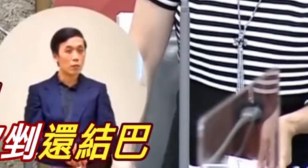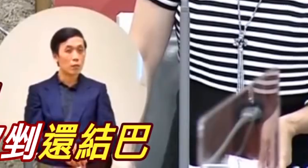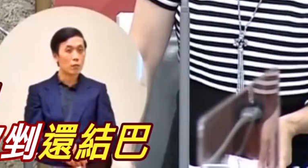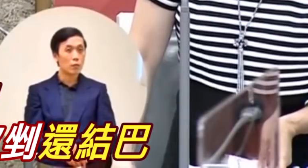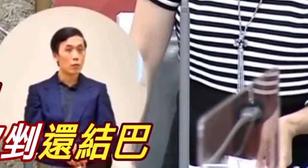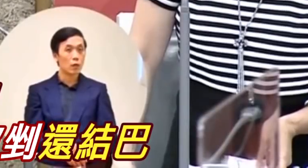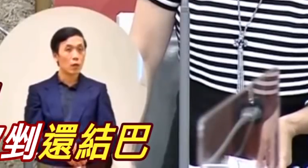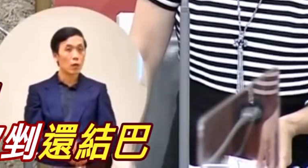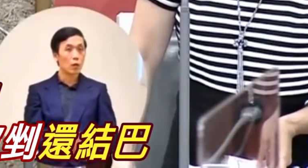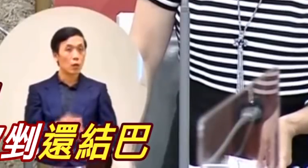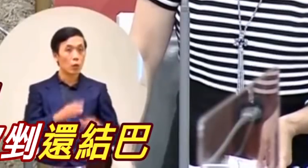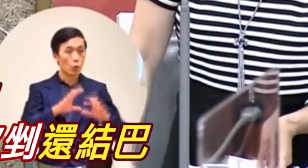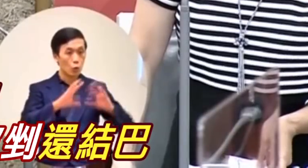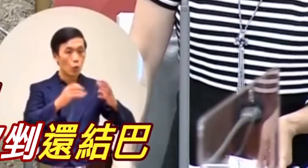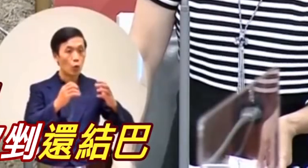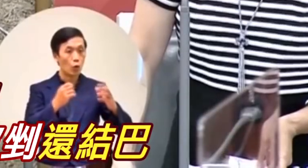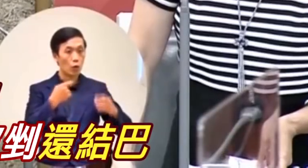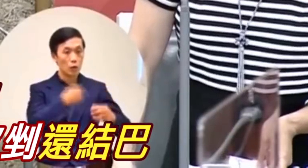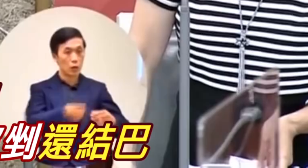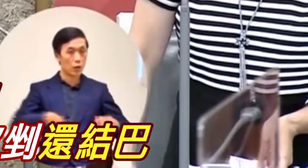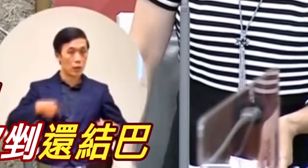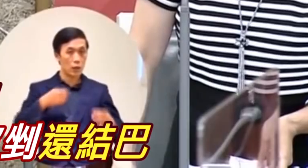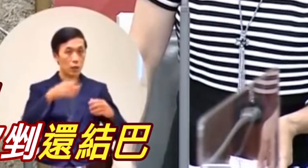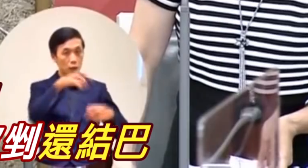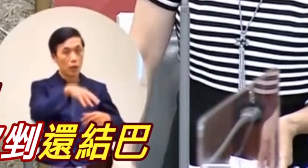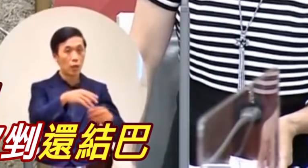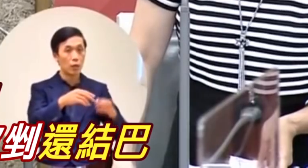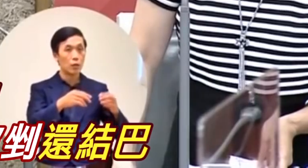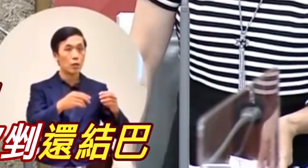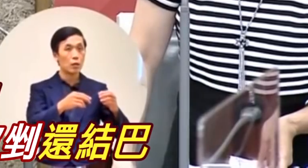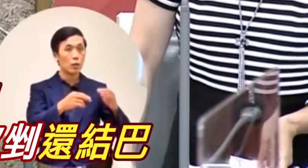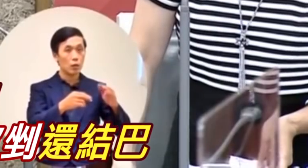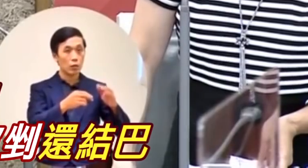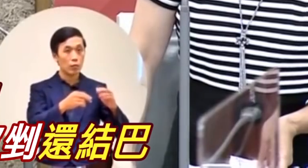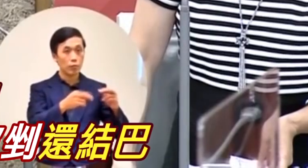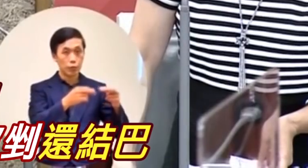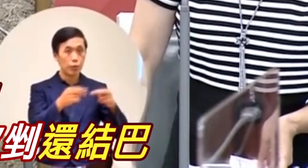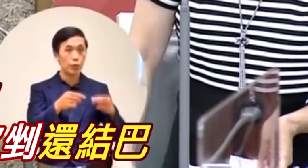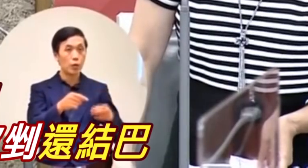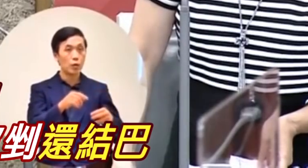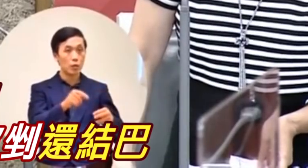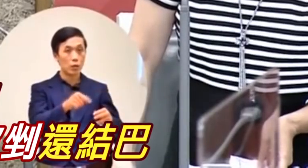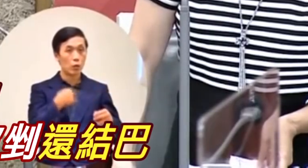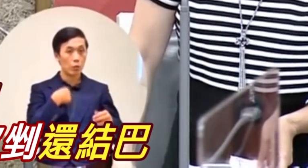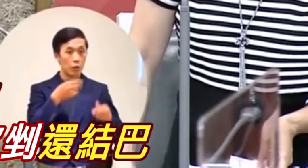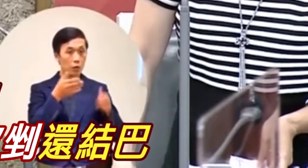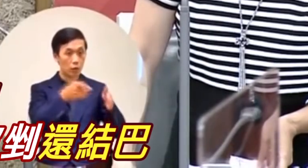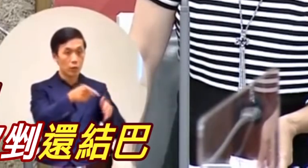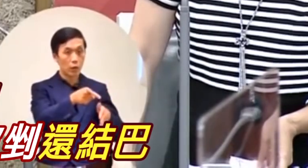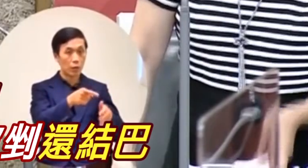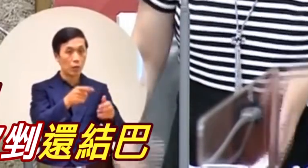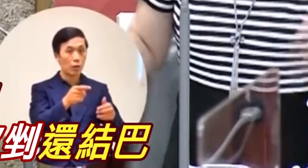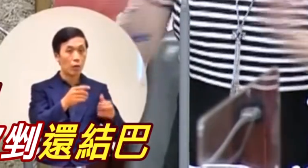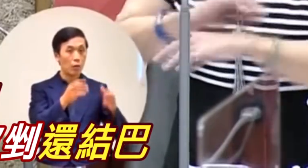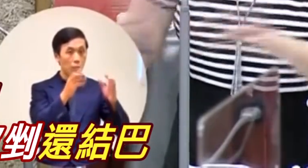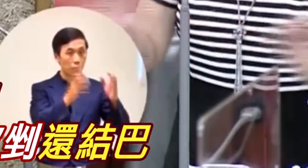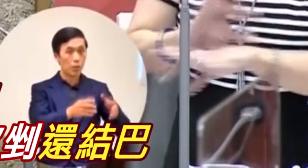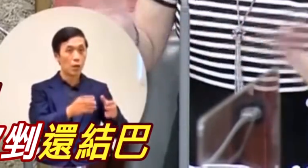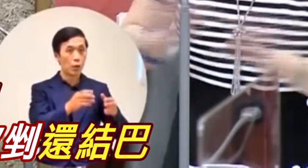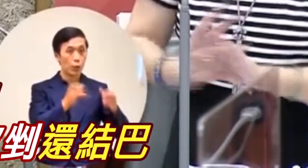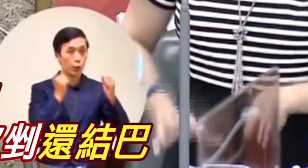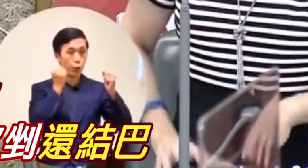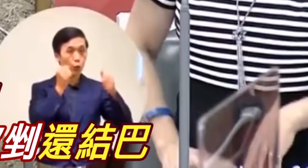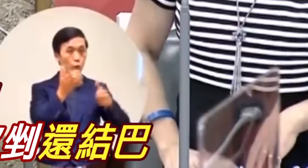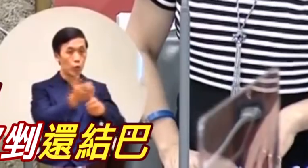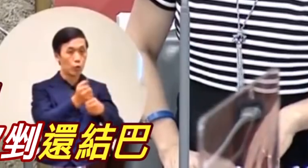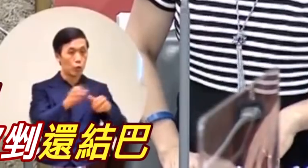国体厂的尾翼也空了很久，所以我们目前希望能够把它当作运动中心来投资。跟 新建